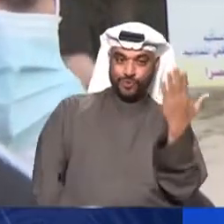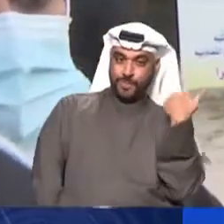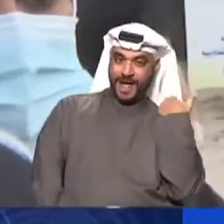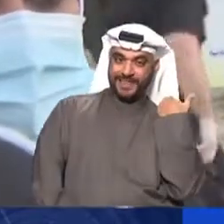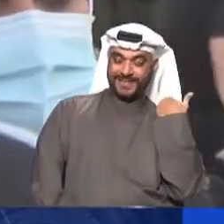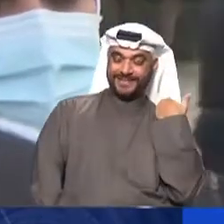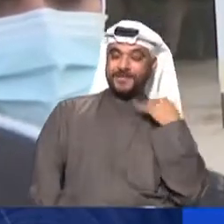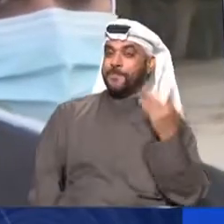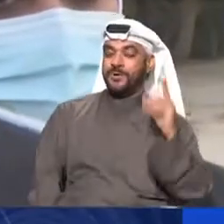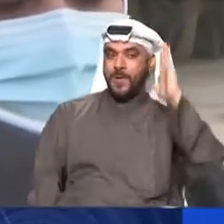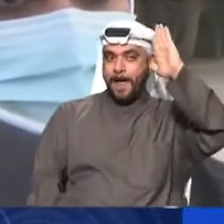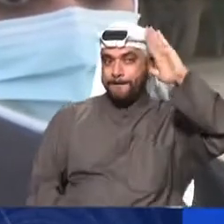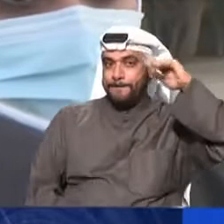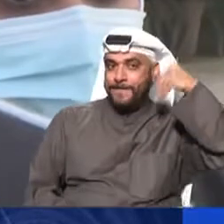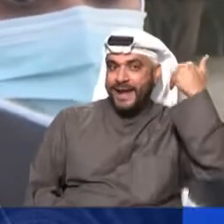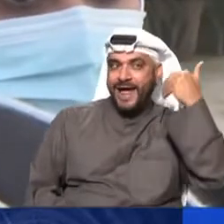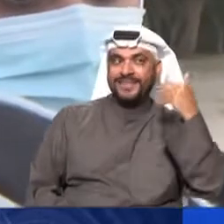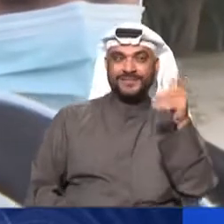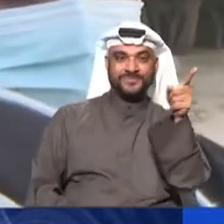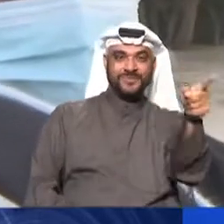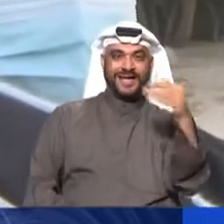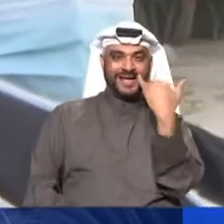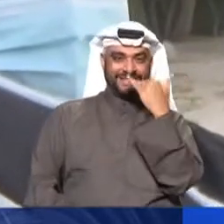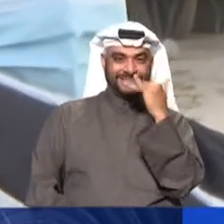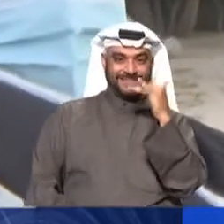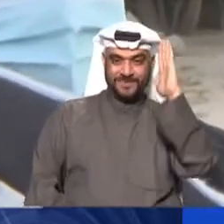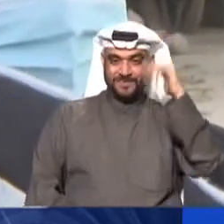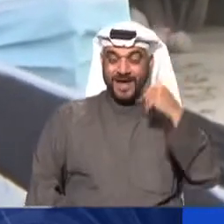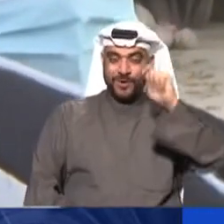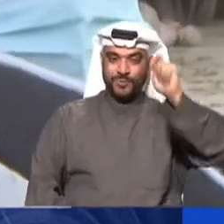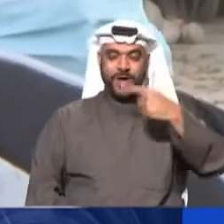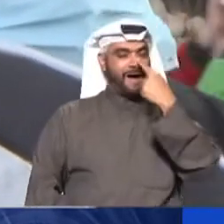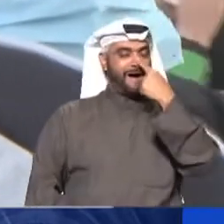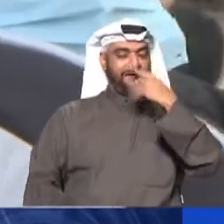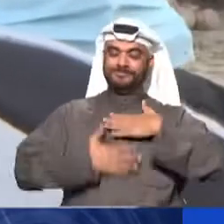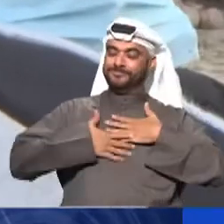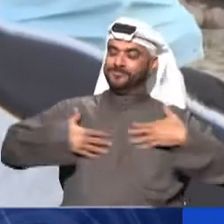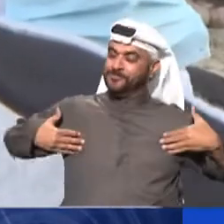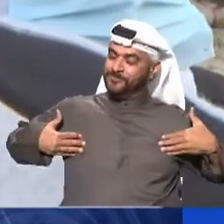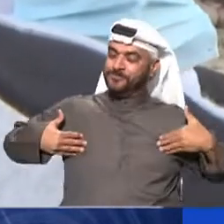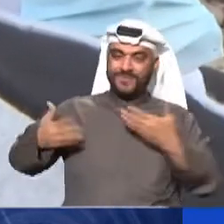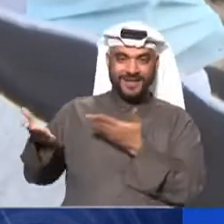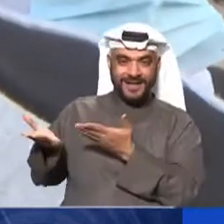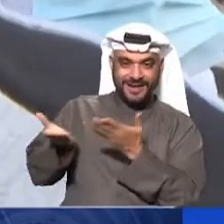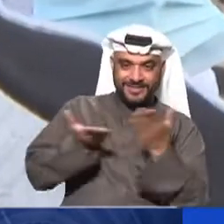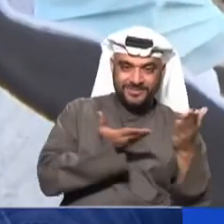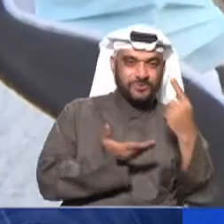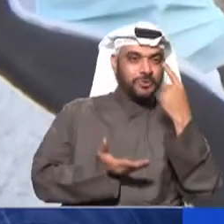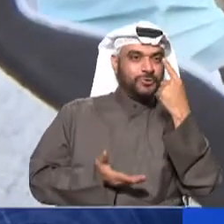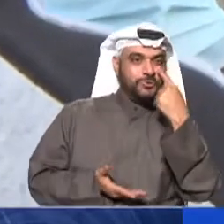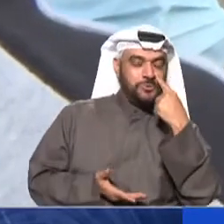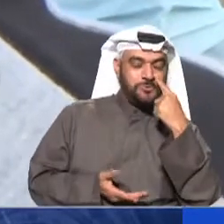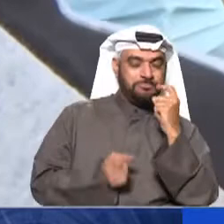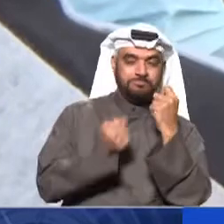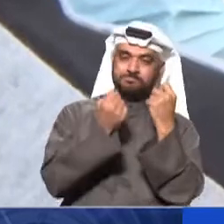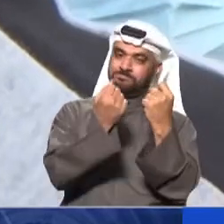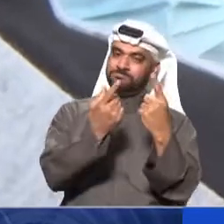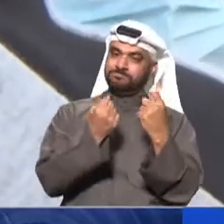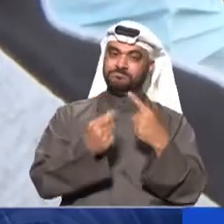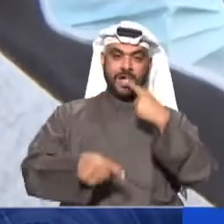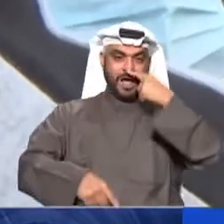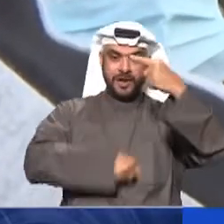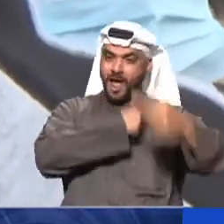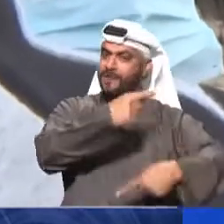في فريق كويتي بالقمة، وعدتهم أني أتشرف بهالشيء، وفعلا تشرفت بزيارتي وياهم، وراح أظل